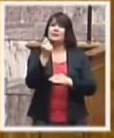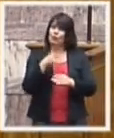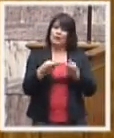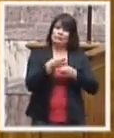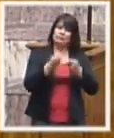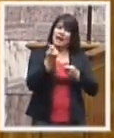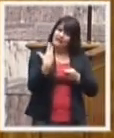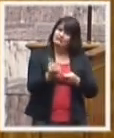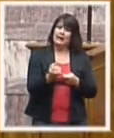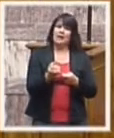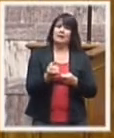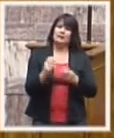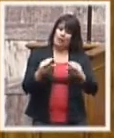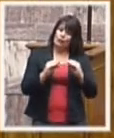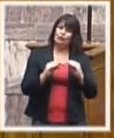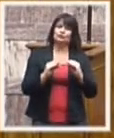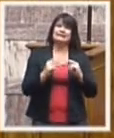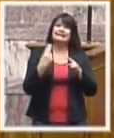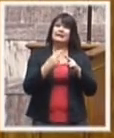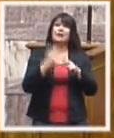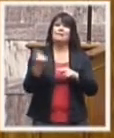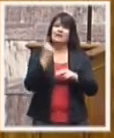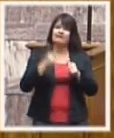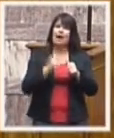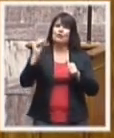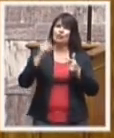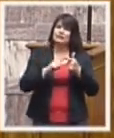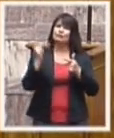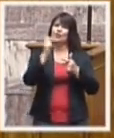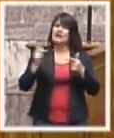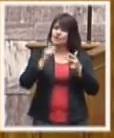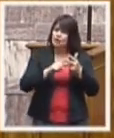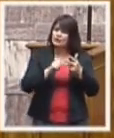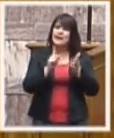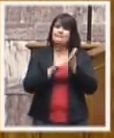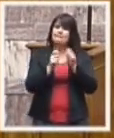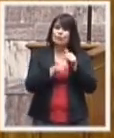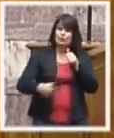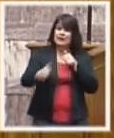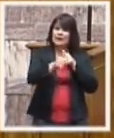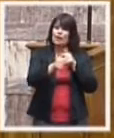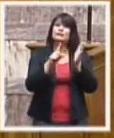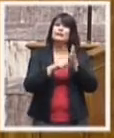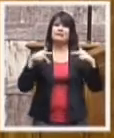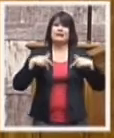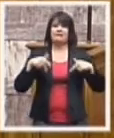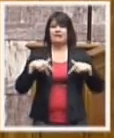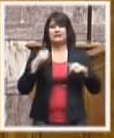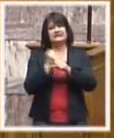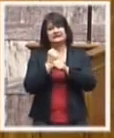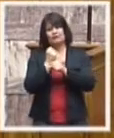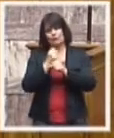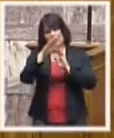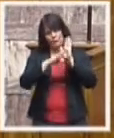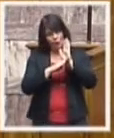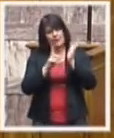με τη μεγαλύτερη σημασία για την κοινωνία, το περιβάλλον και τον πολιτισμό μας και να ενταχθεί ως προτεραιότητα στο κυβερνητικό έργο με κύριο στόχο